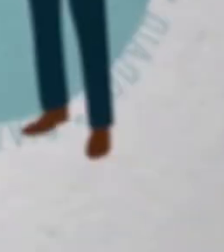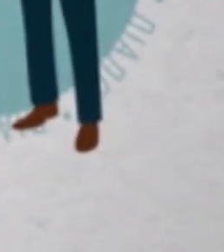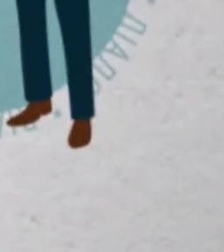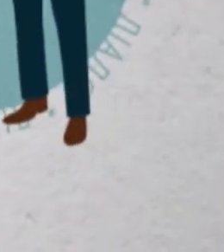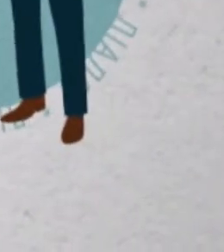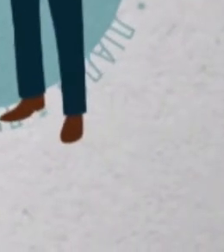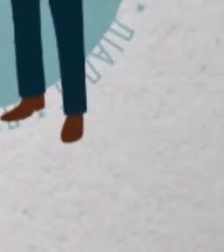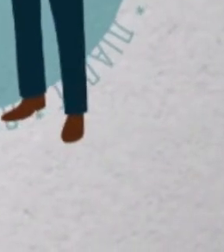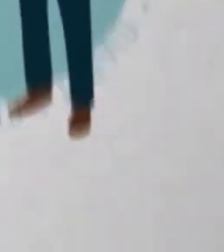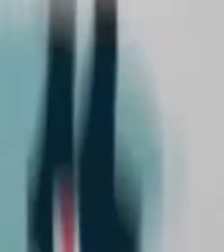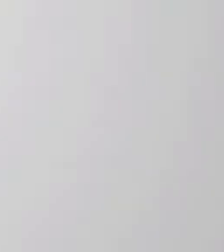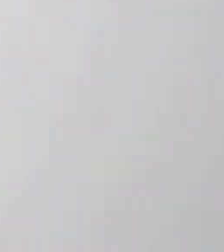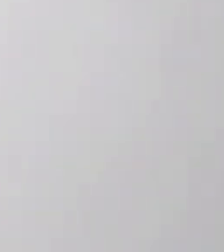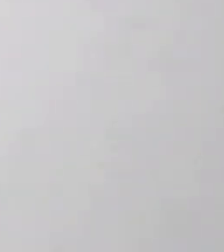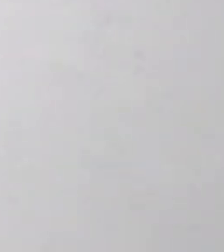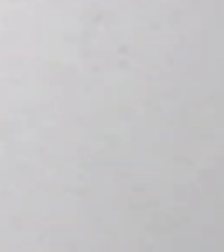Музика